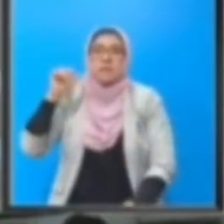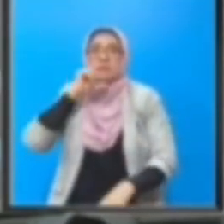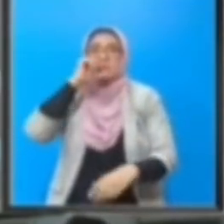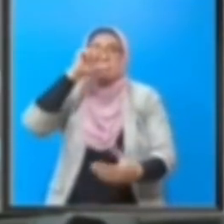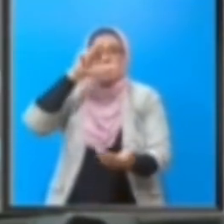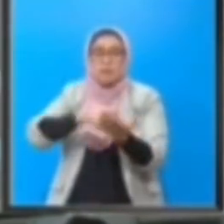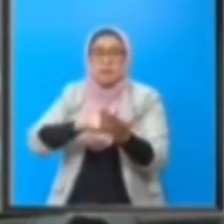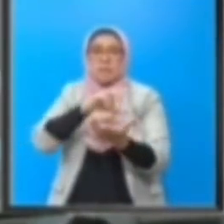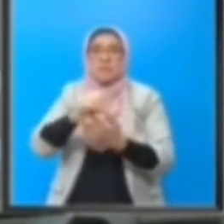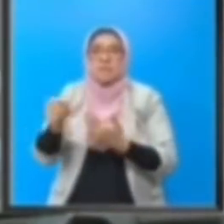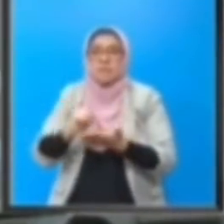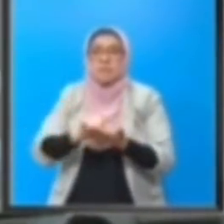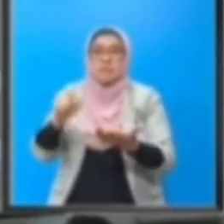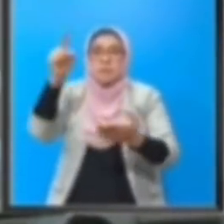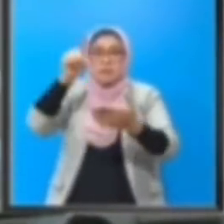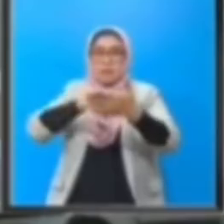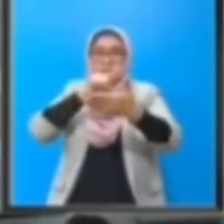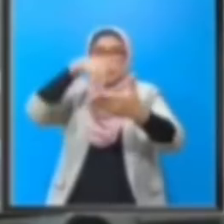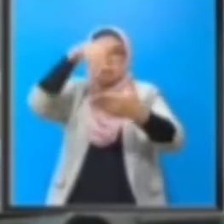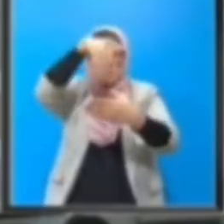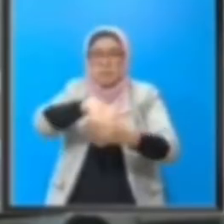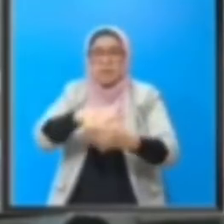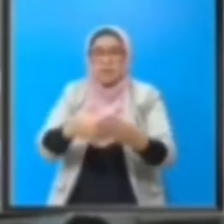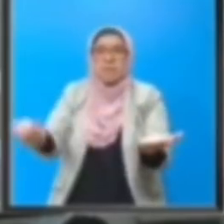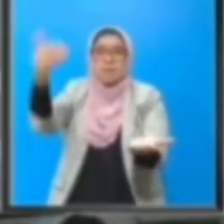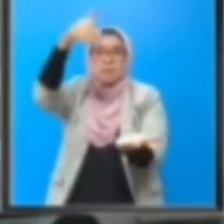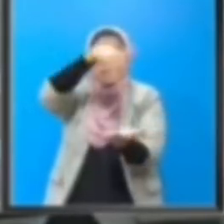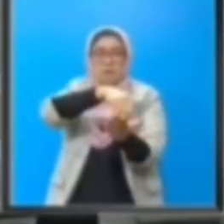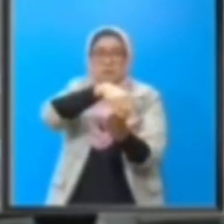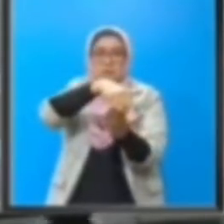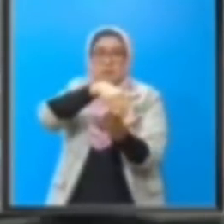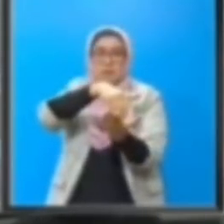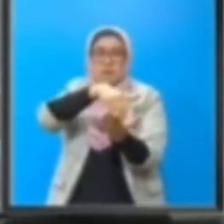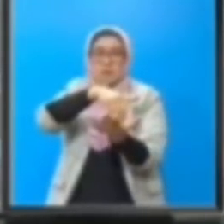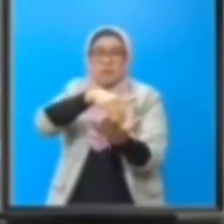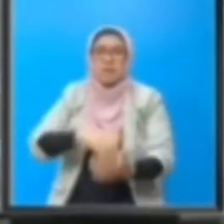bahagi sekarang. Yang Berhormat Speaker,